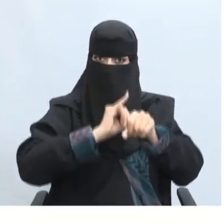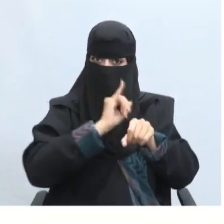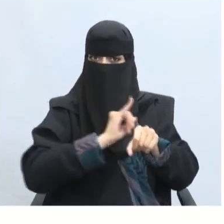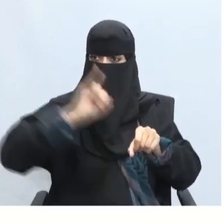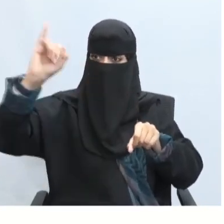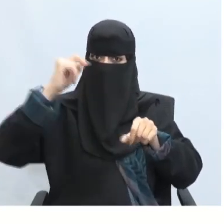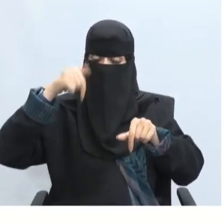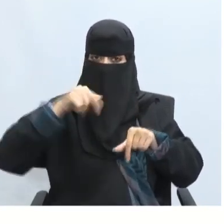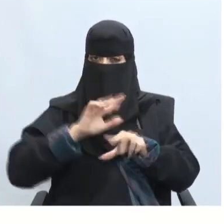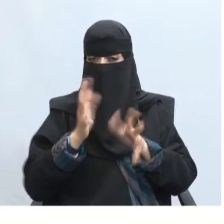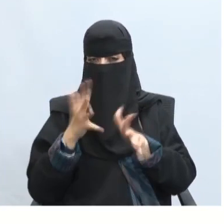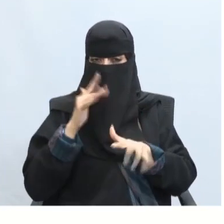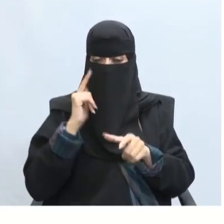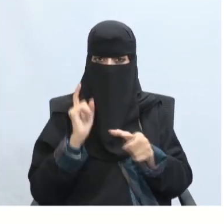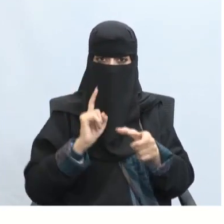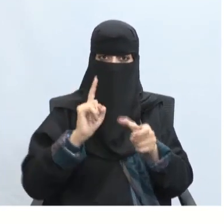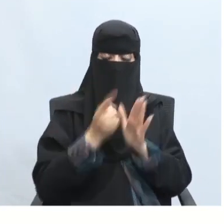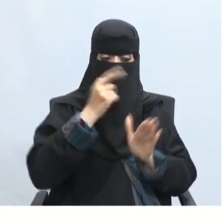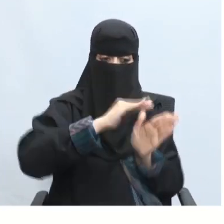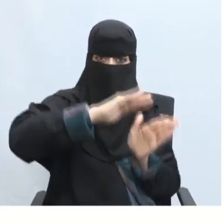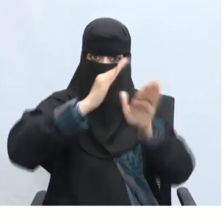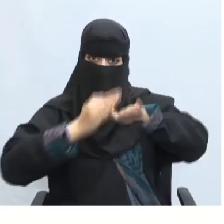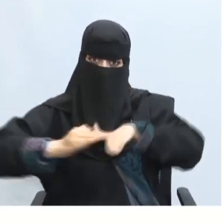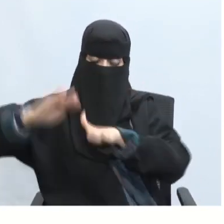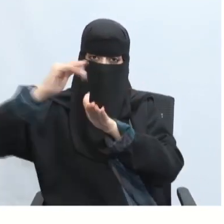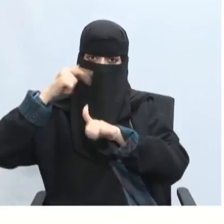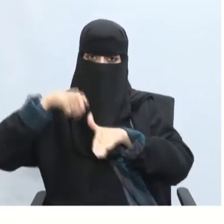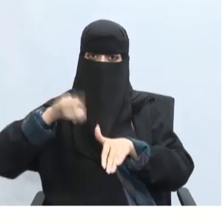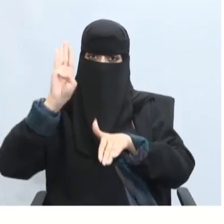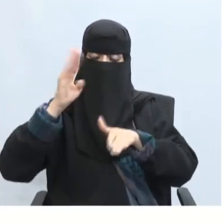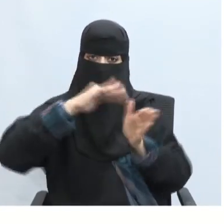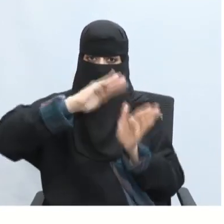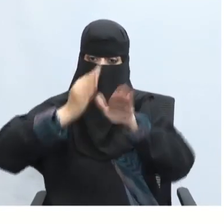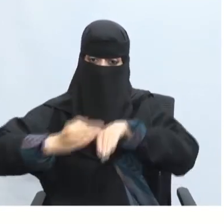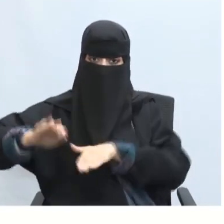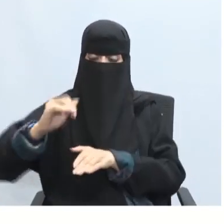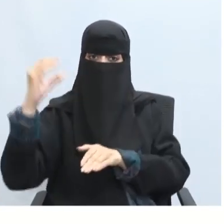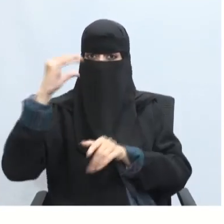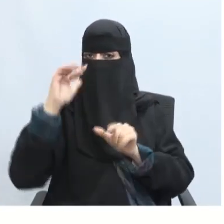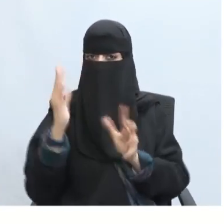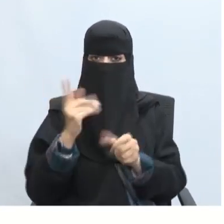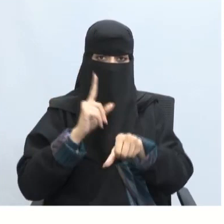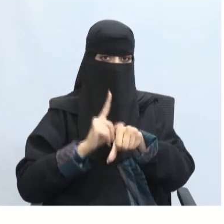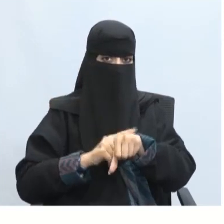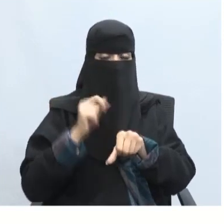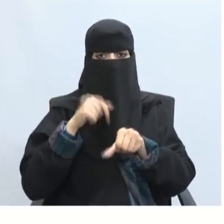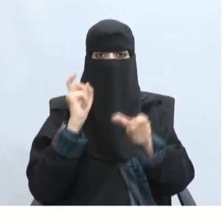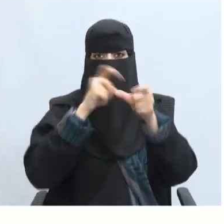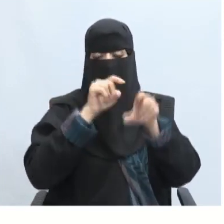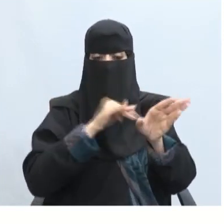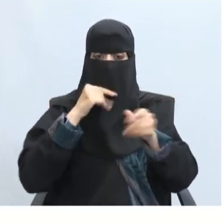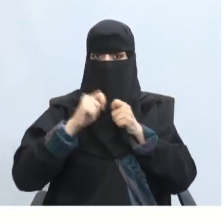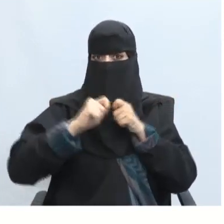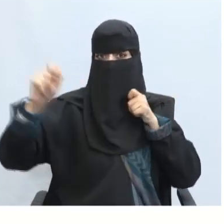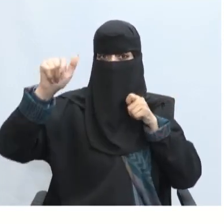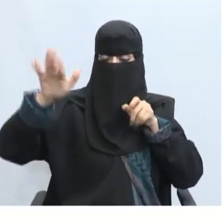المستقر بين وصول اول امواج البي واول امواج الاس كذلك في بعد الزلزال